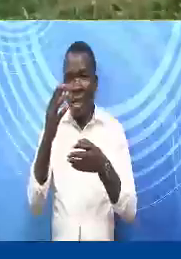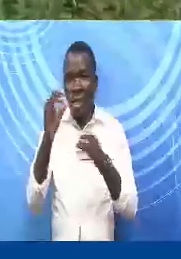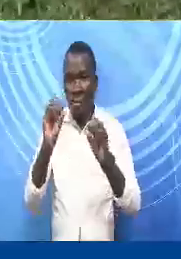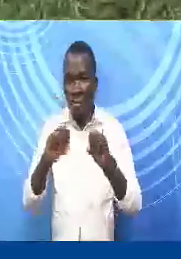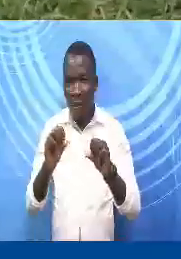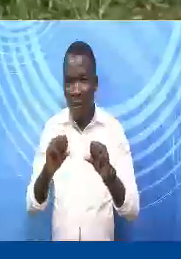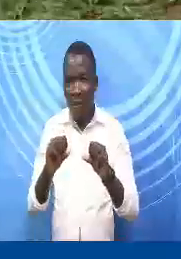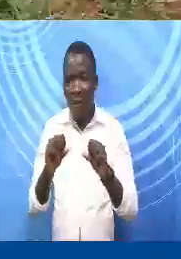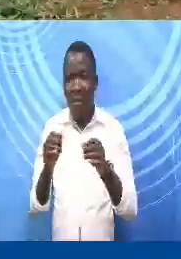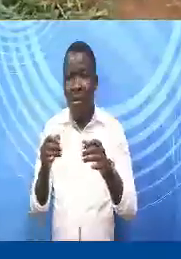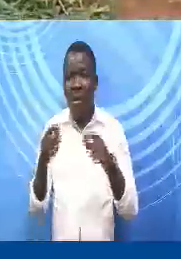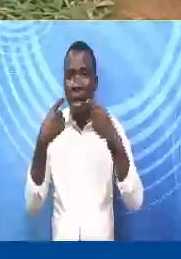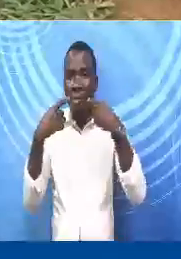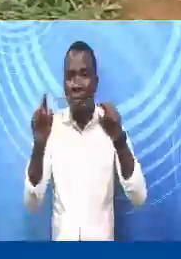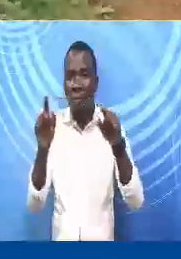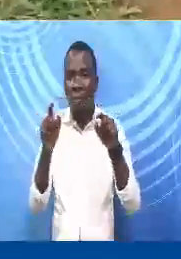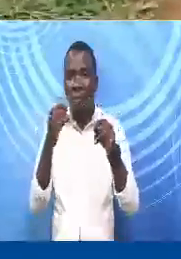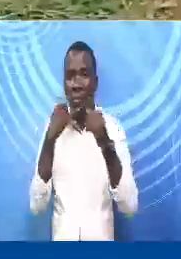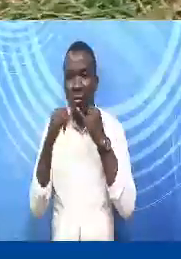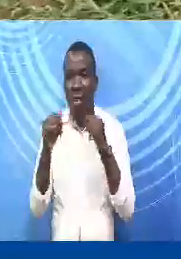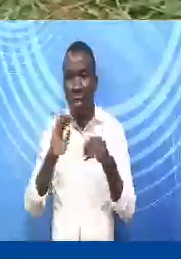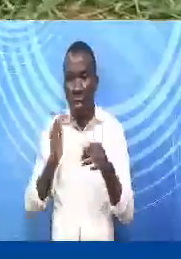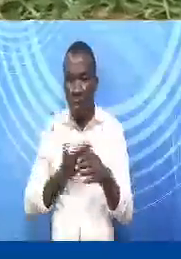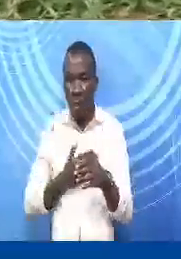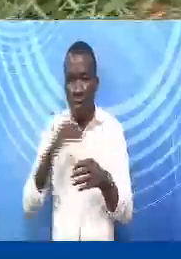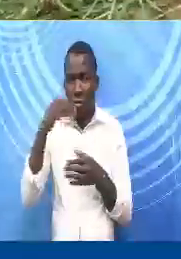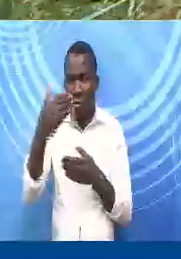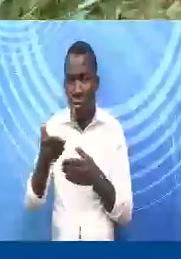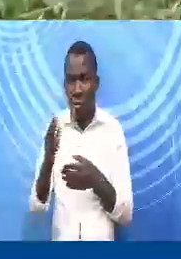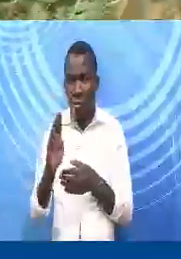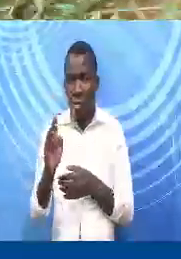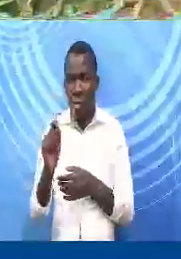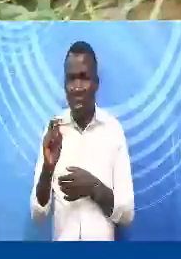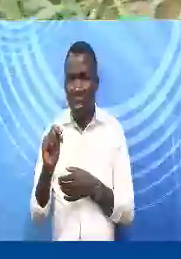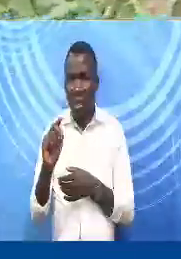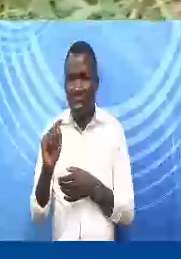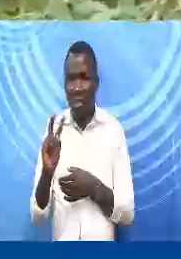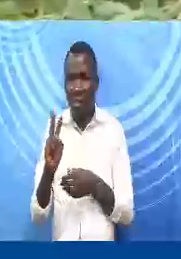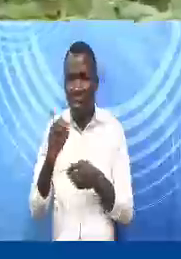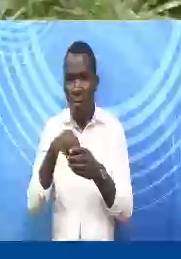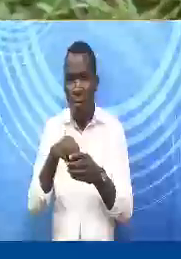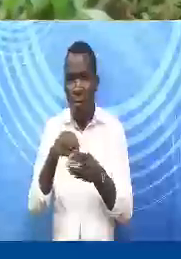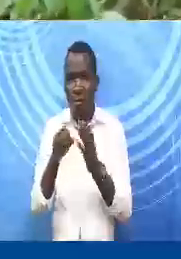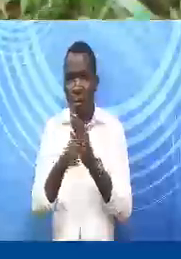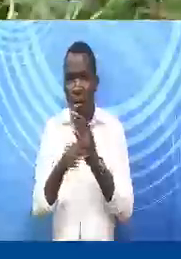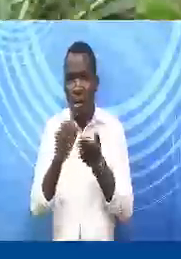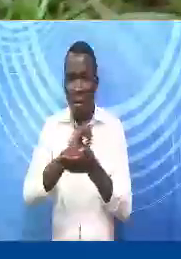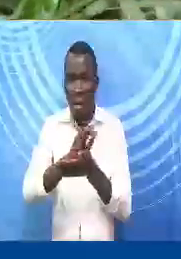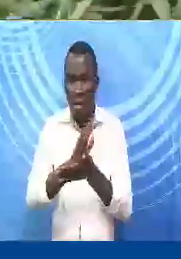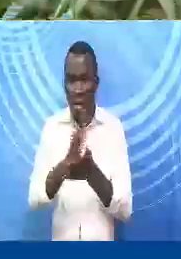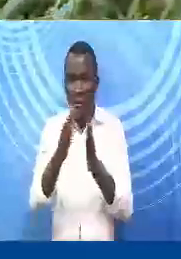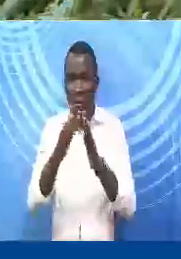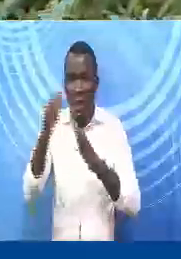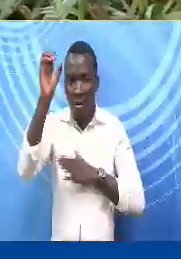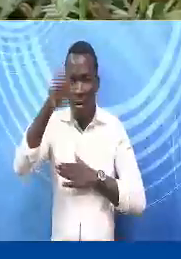mu makuru yacu ataha BTN TV mu murenge wa Gatsata mu karere ka Gasabo mu mujyi wa